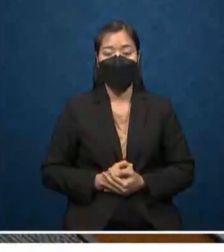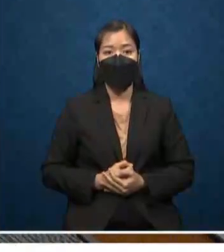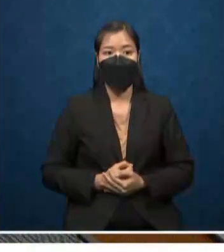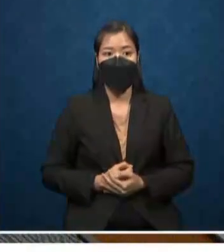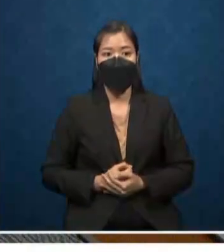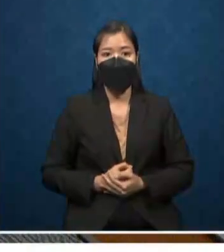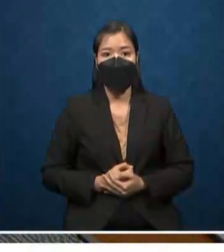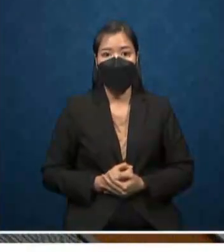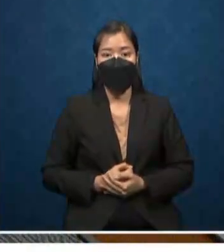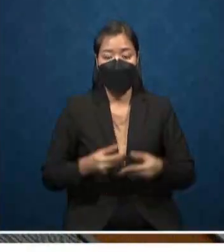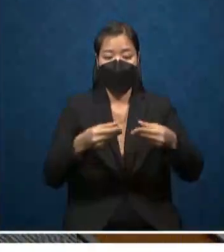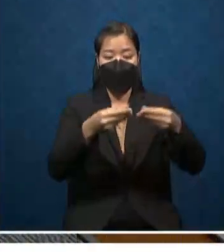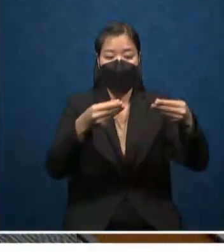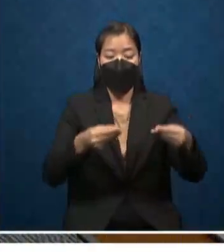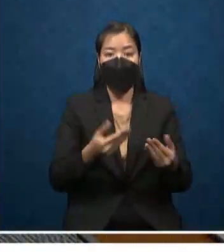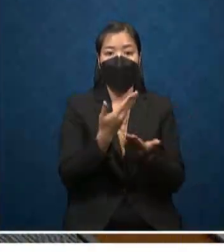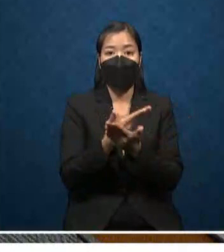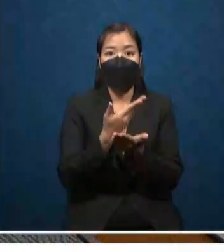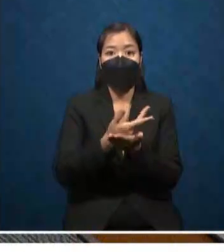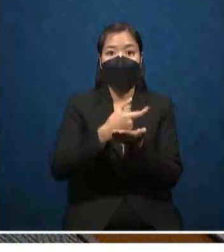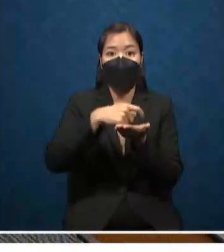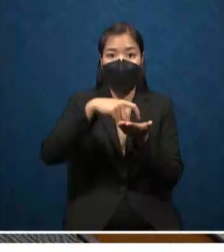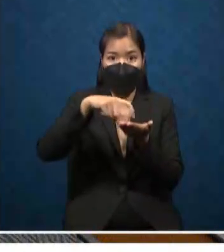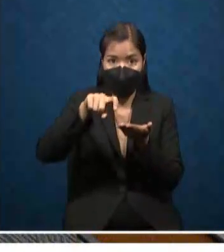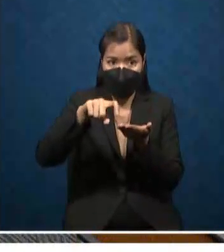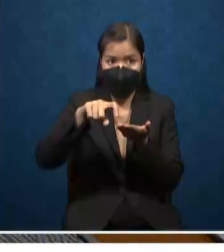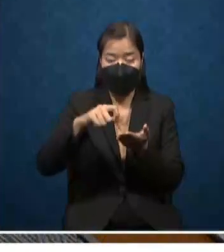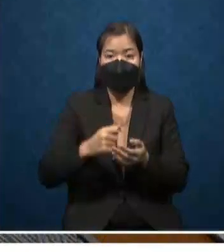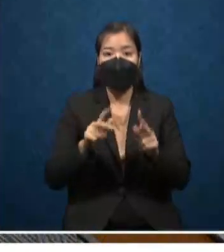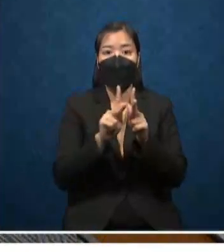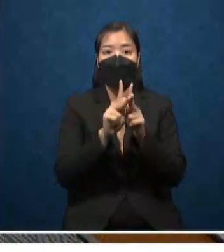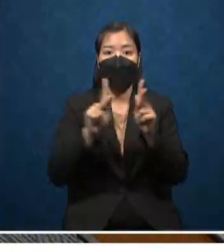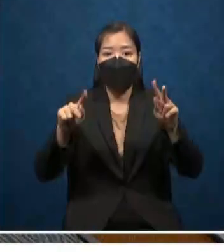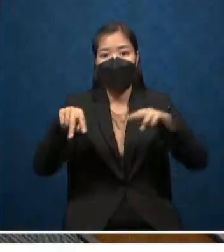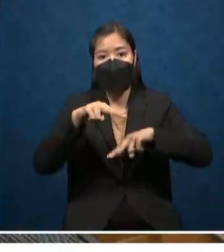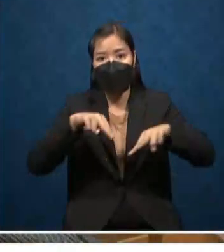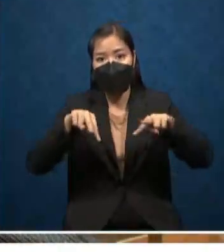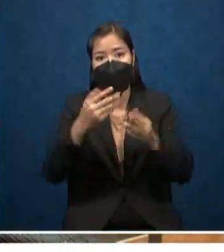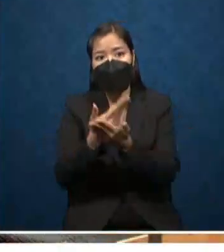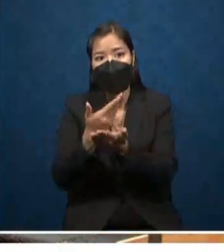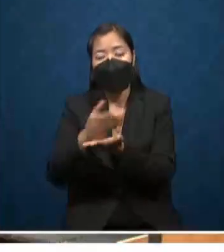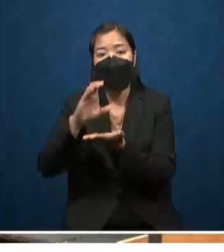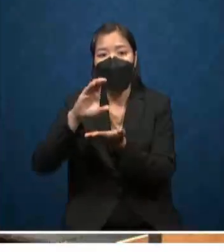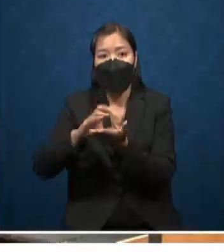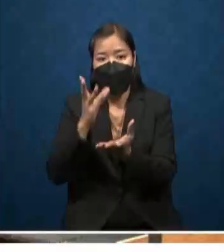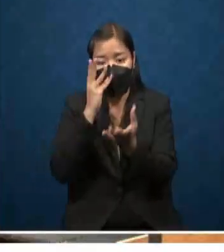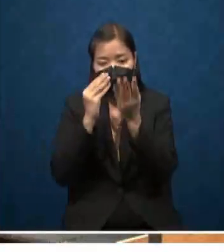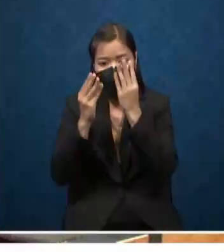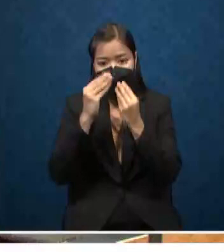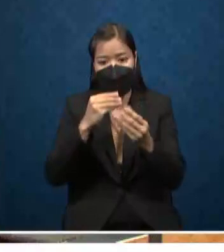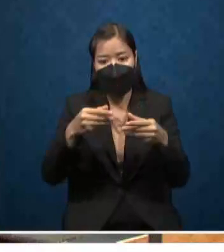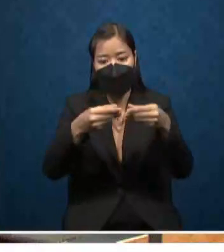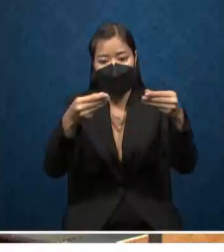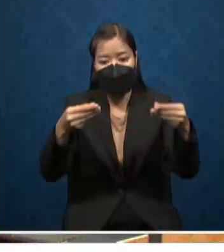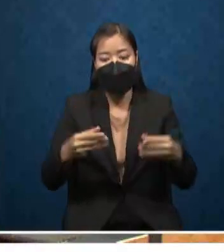สำหรับการรายงานการโอนเงินทางคณะกรรมการติดตามการบริหารงบประมาณได้มีการศึกษาแล้วก็ได้จัดทำสรุป